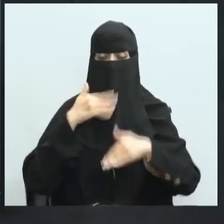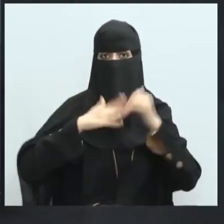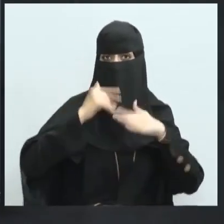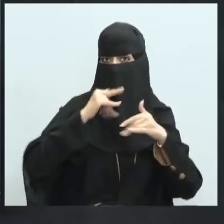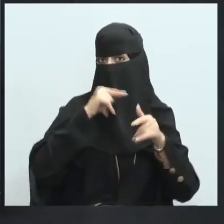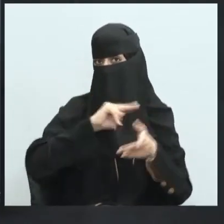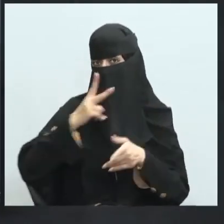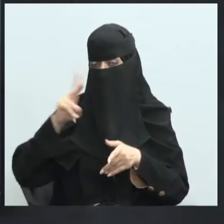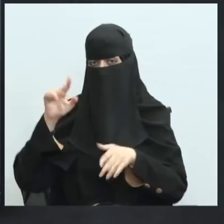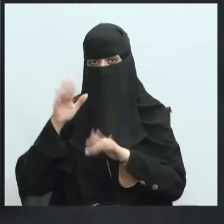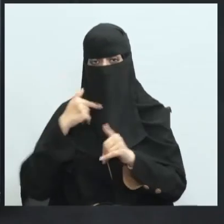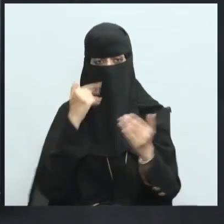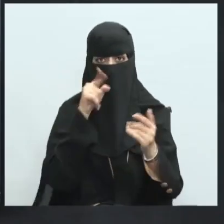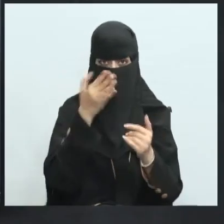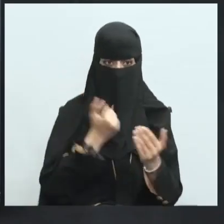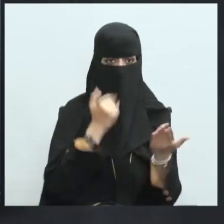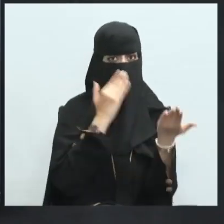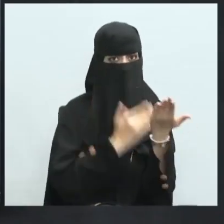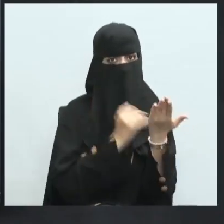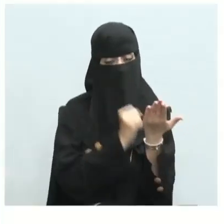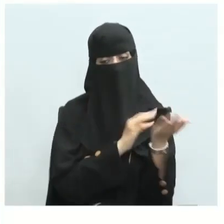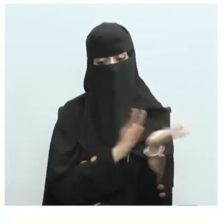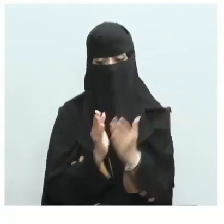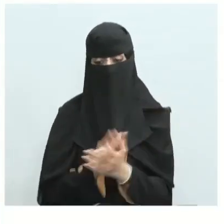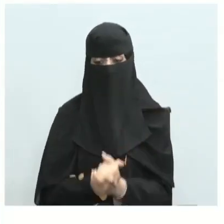اللغه الانجليزيه او غيرها من اللغات